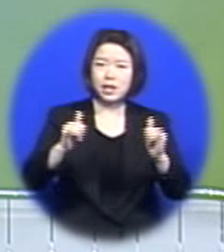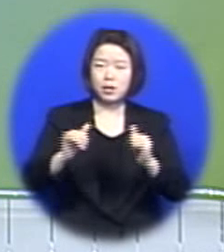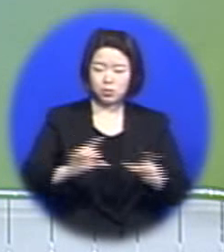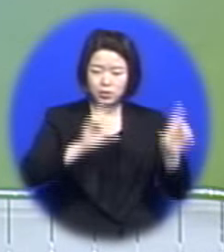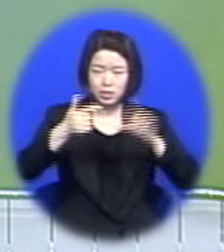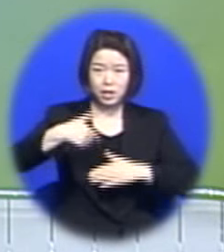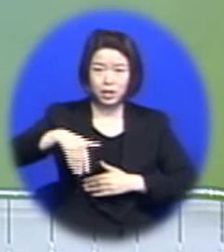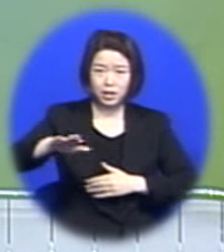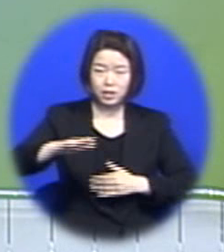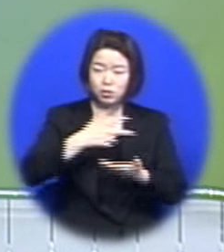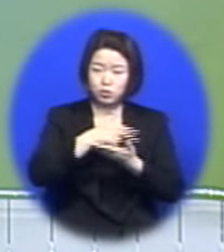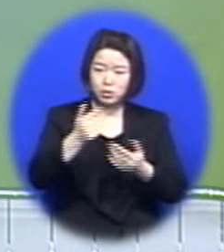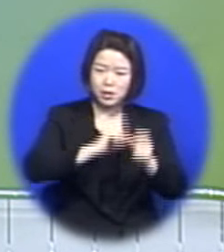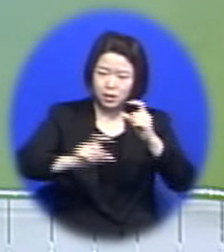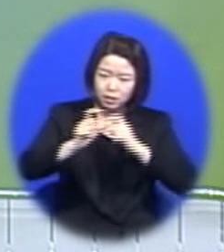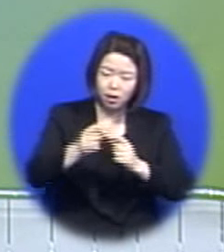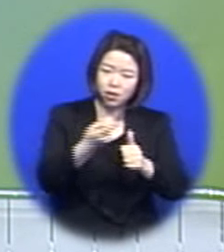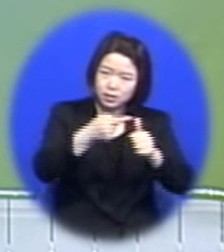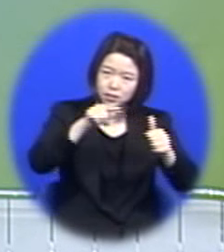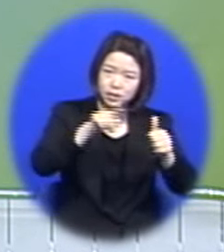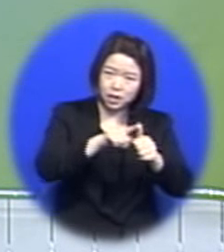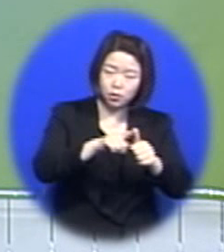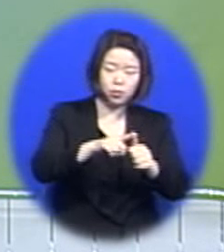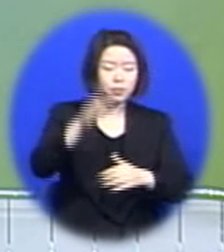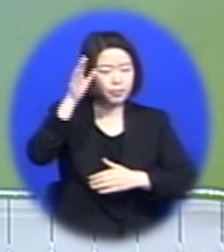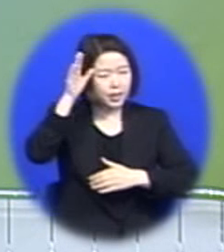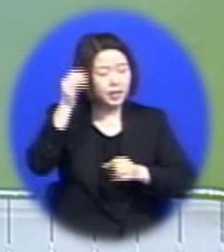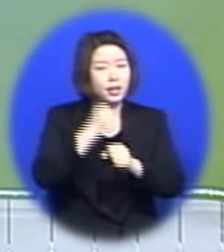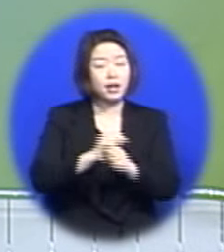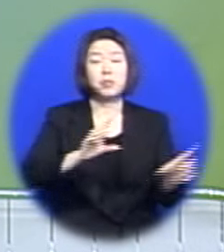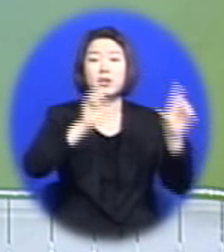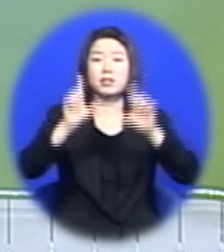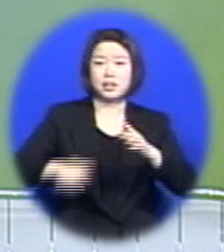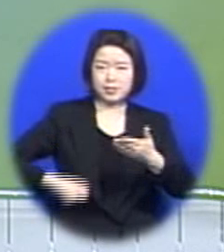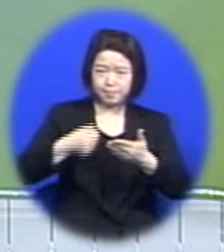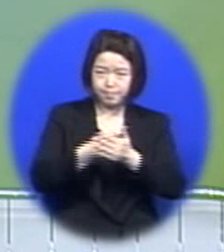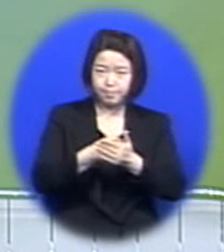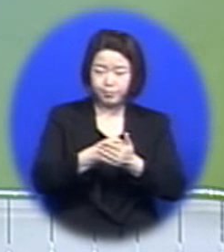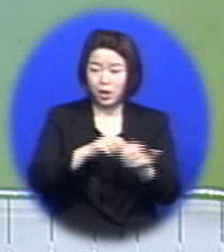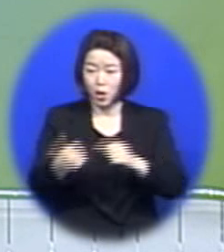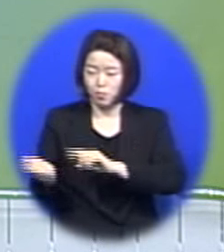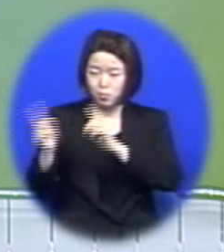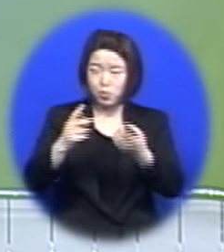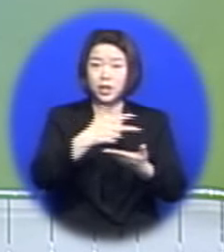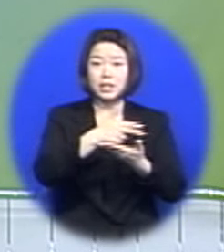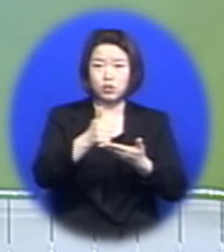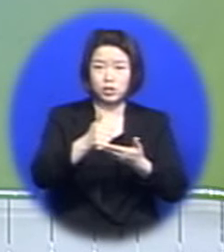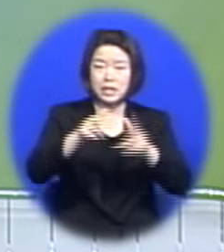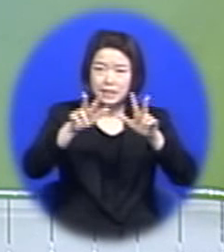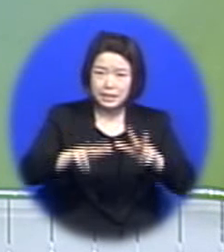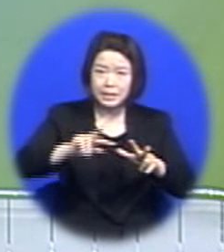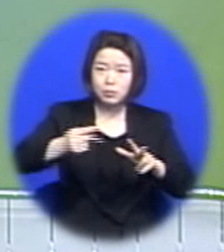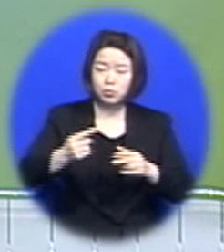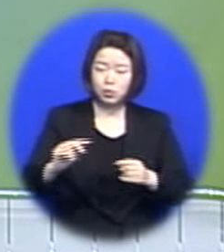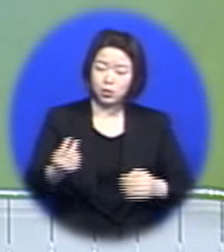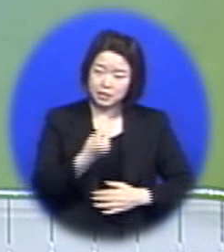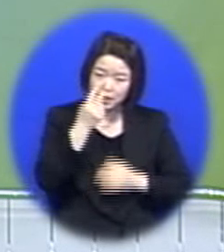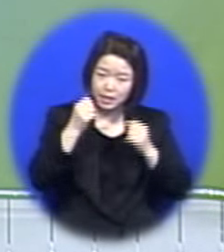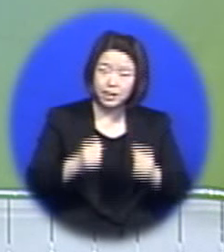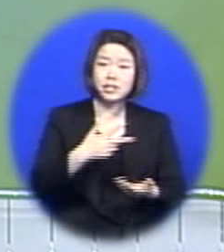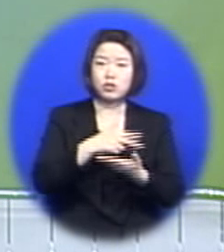하시는 주님을 더욱 의지하고 기대하며 살겠습니다. 부활하신 주님, 지금도 살아계신